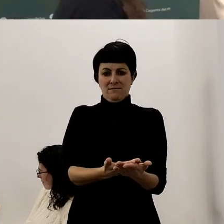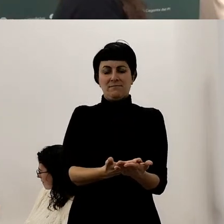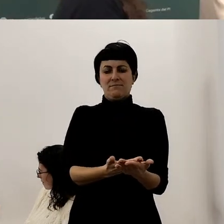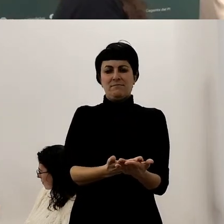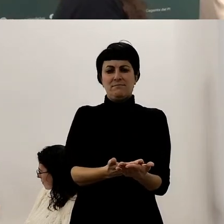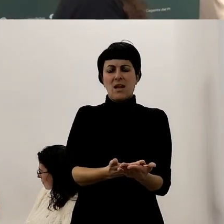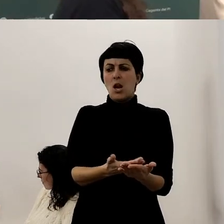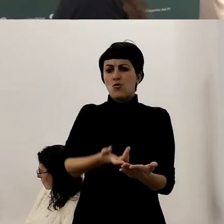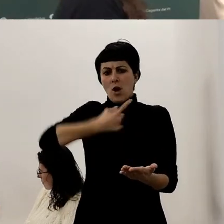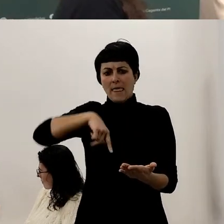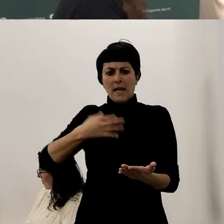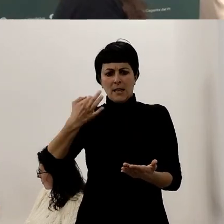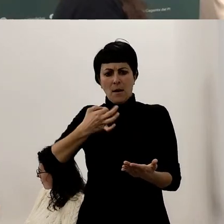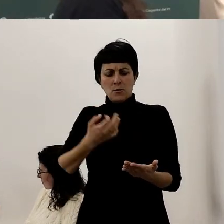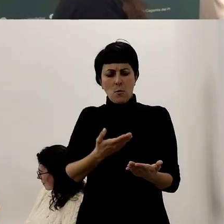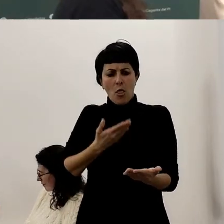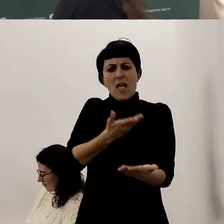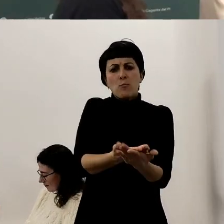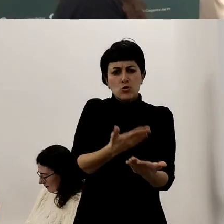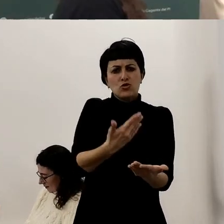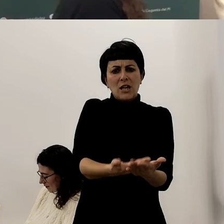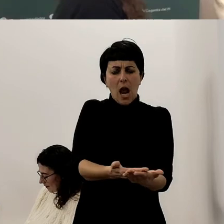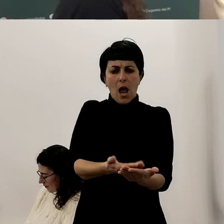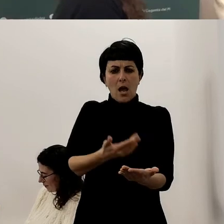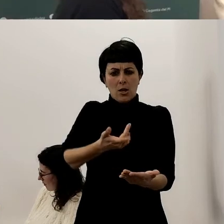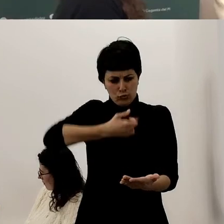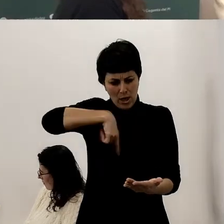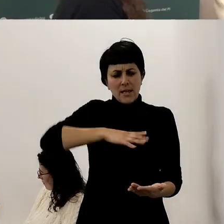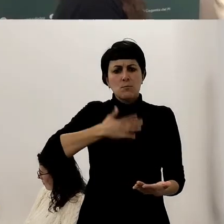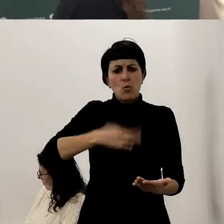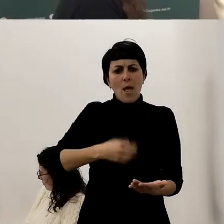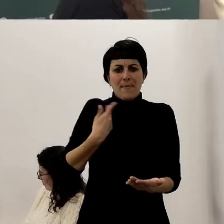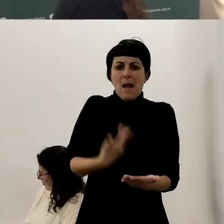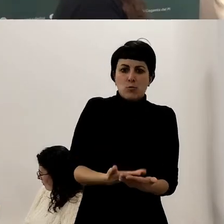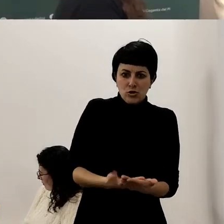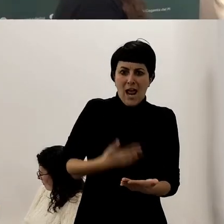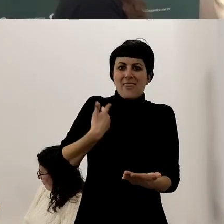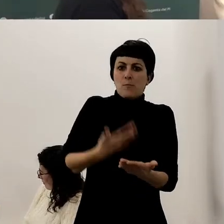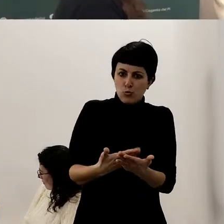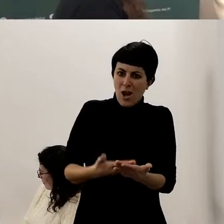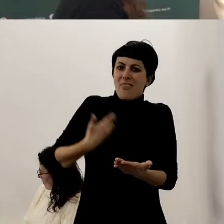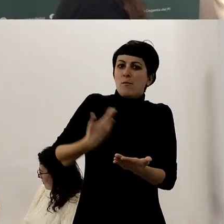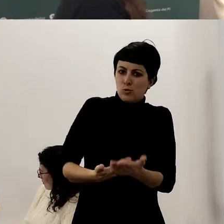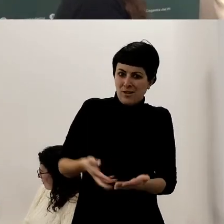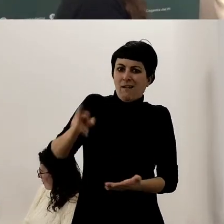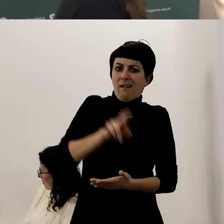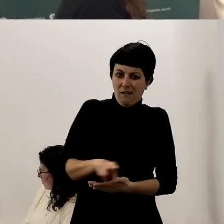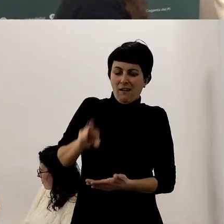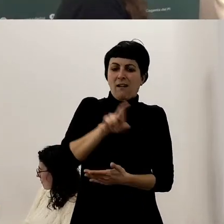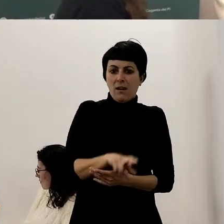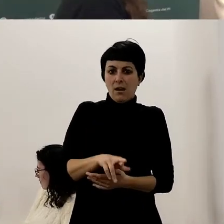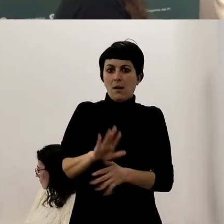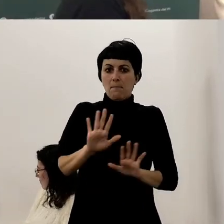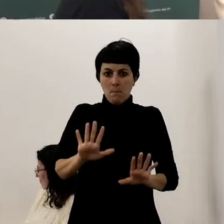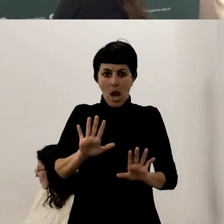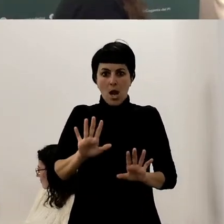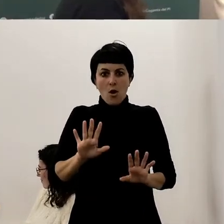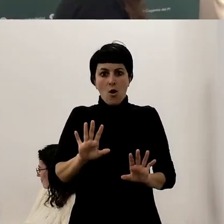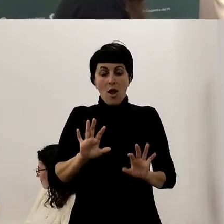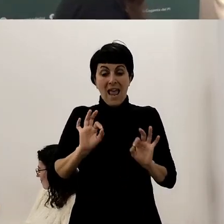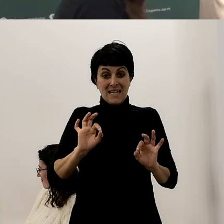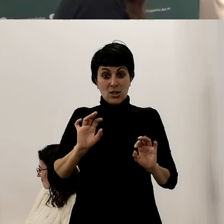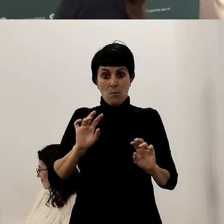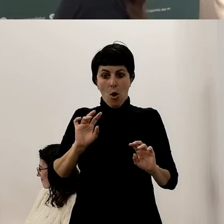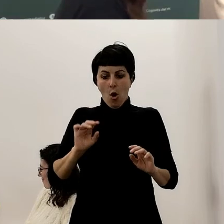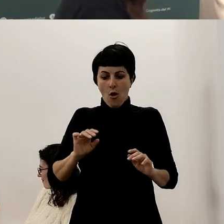Hem d'estar demostrant que nosaltres també podem. Però sí que és veritat que acabes demostrant que tu pots, quan